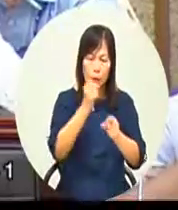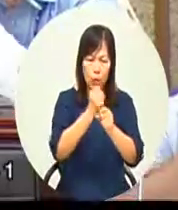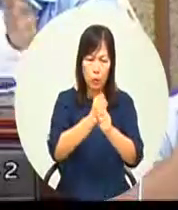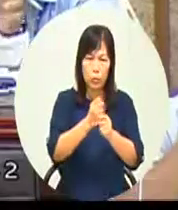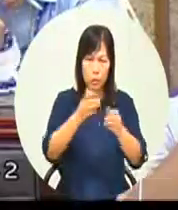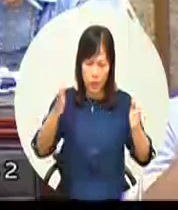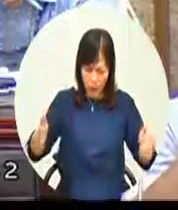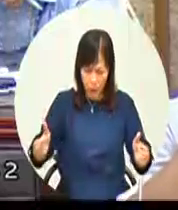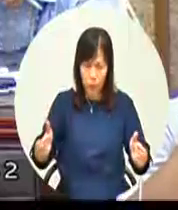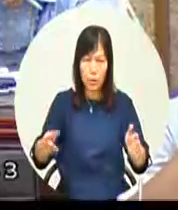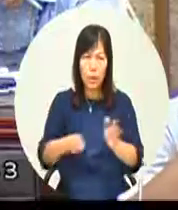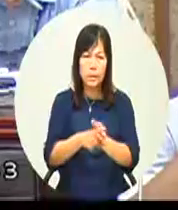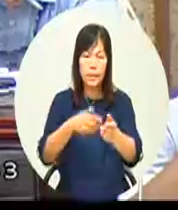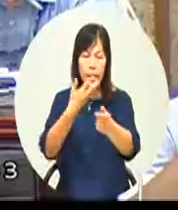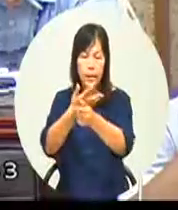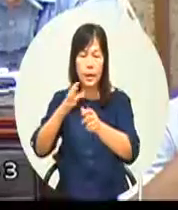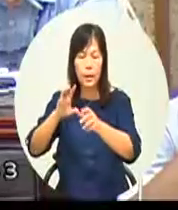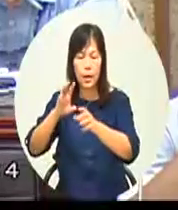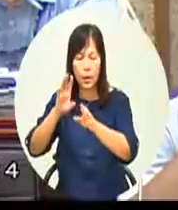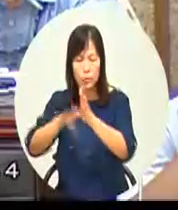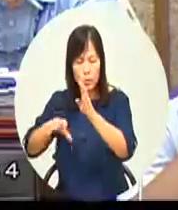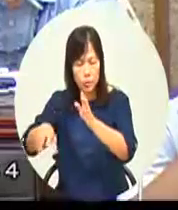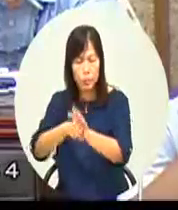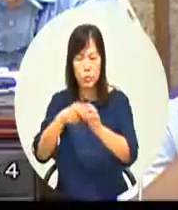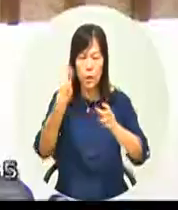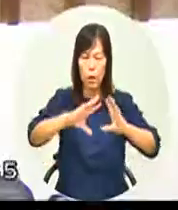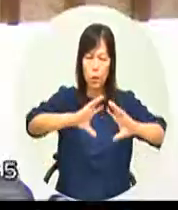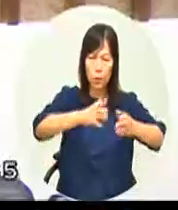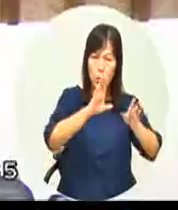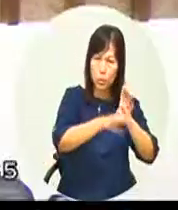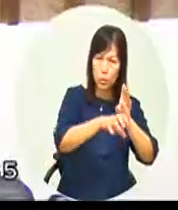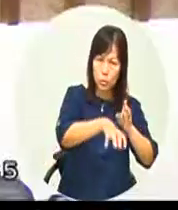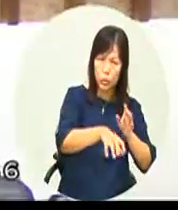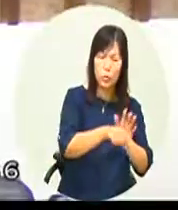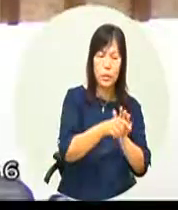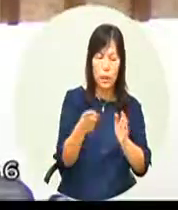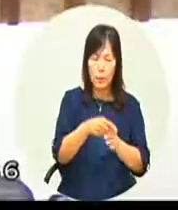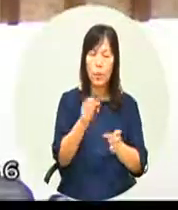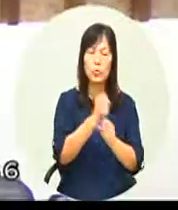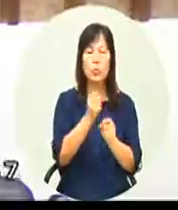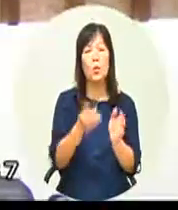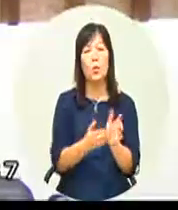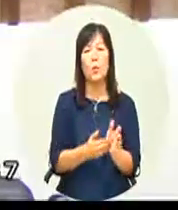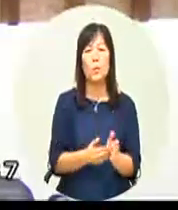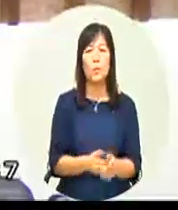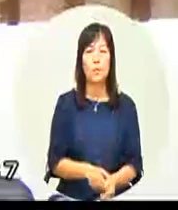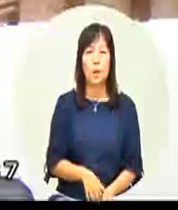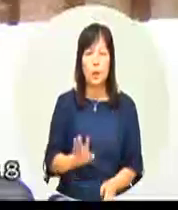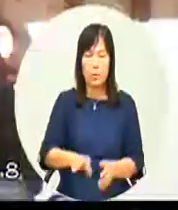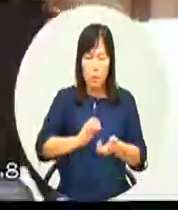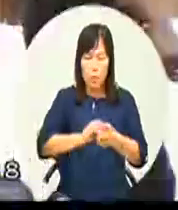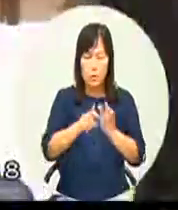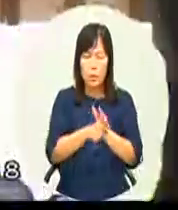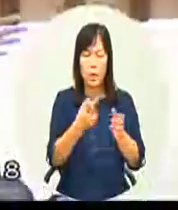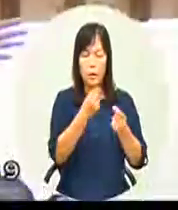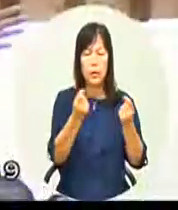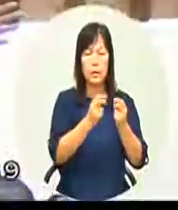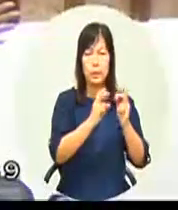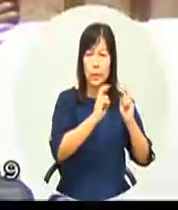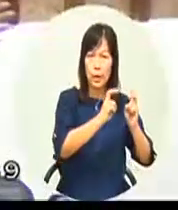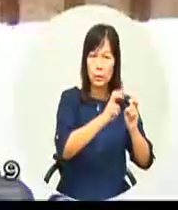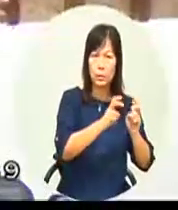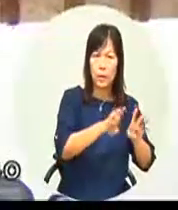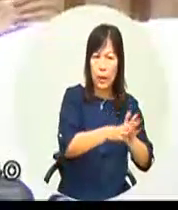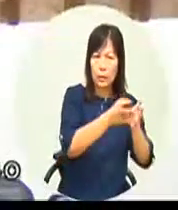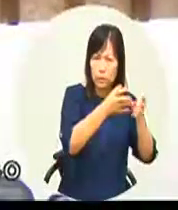分然后发给我们税监处跟国税局。 好，所以这些都有做了哈。 对， 我现在是要跟你说一定要比较清捷运系